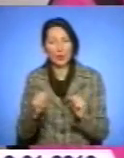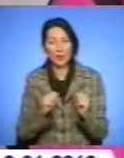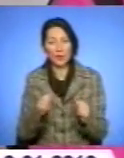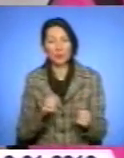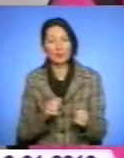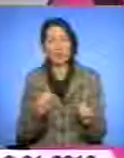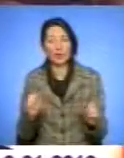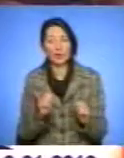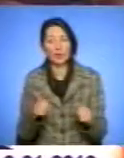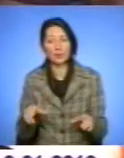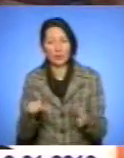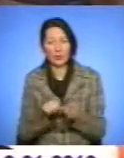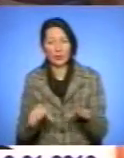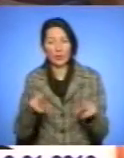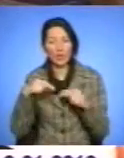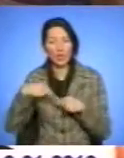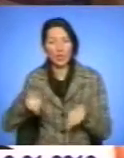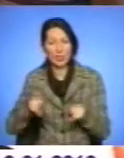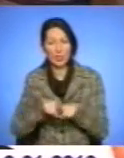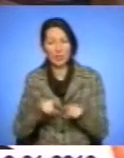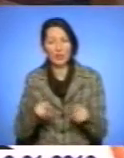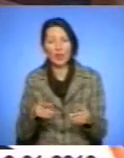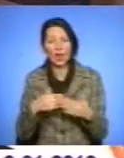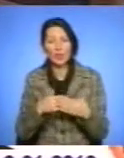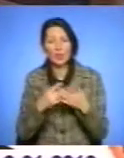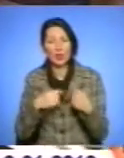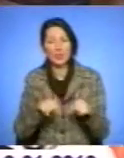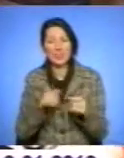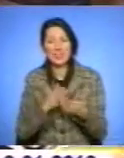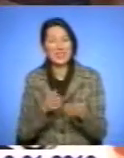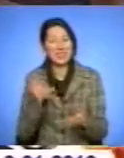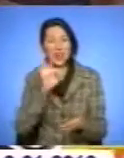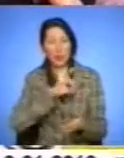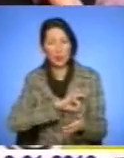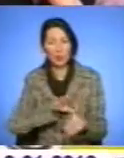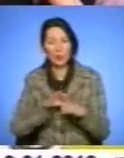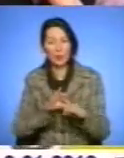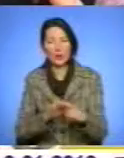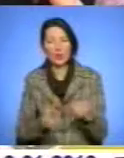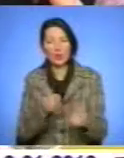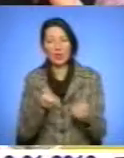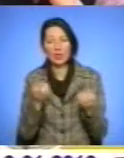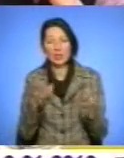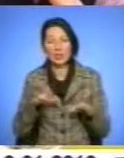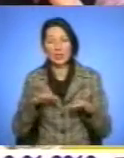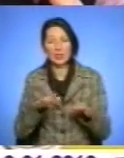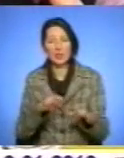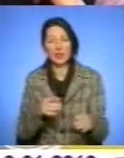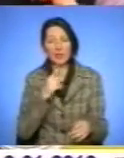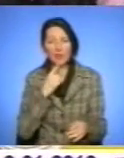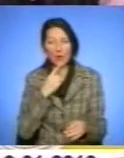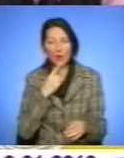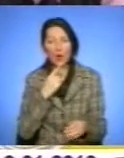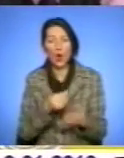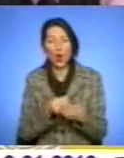виступало співорганізатором. Оскільки громадські організації в Україні є неприбутковими, то провести навіть елементарний захід важко. Як правило,